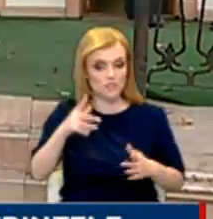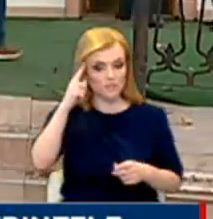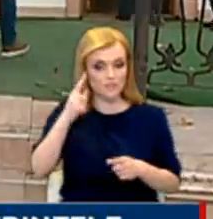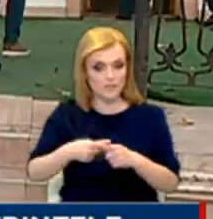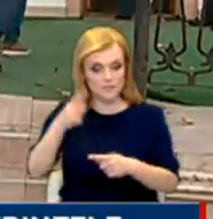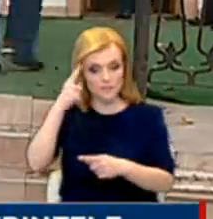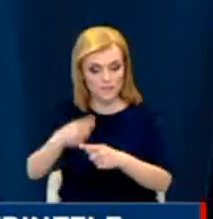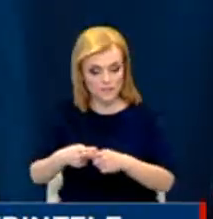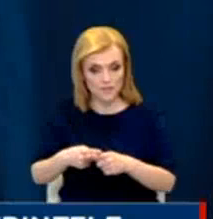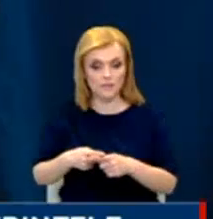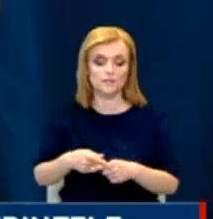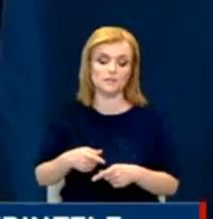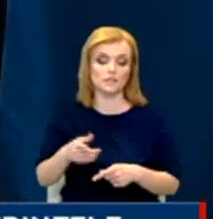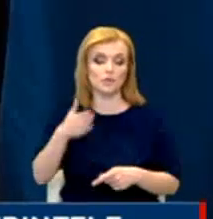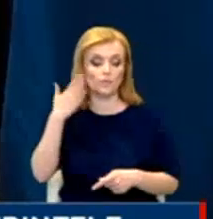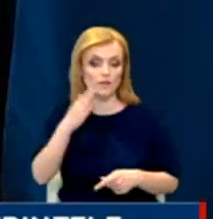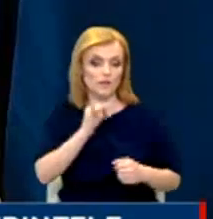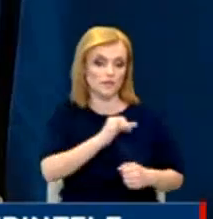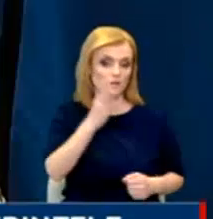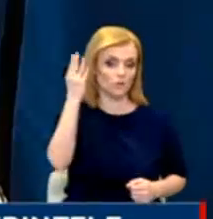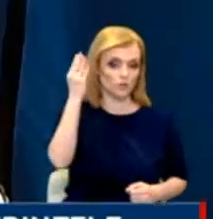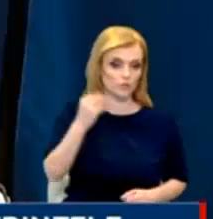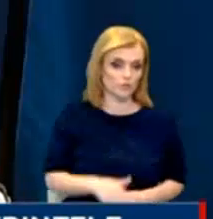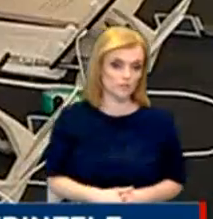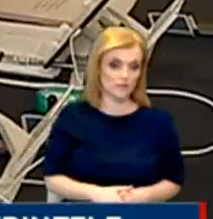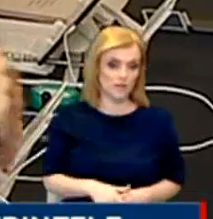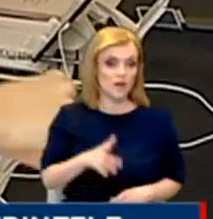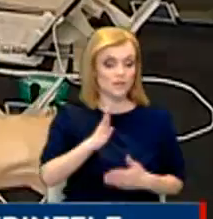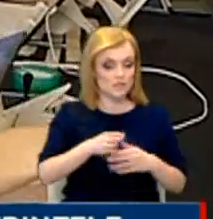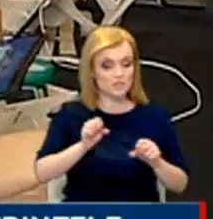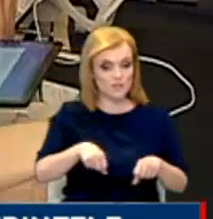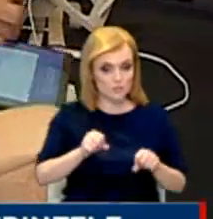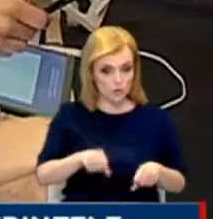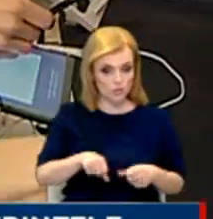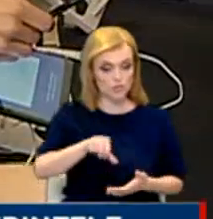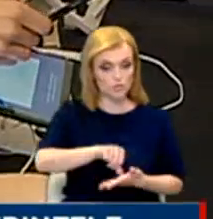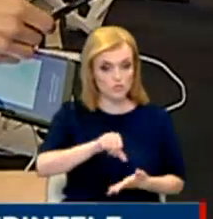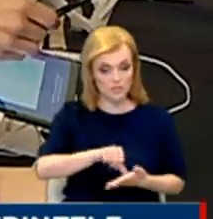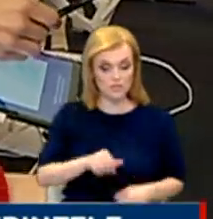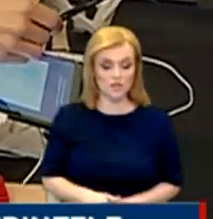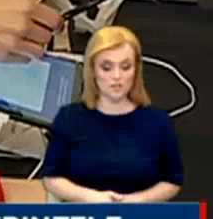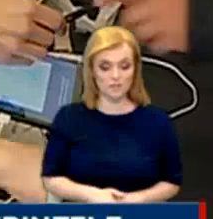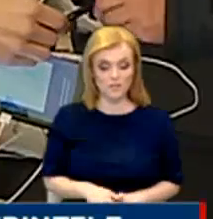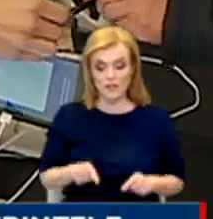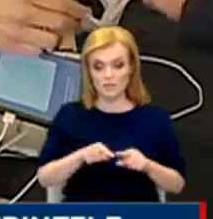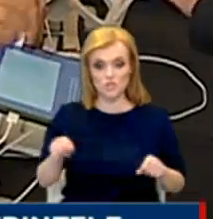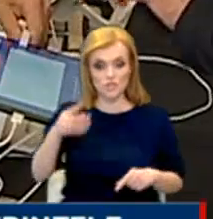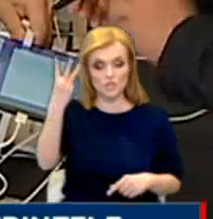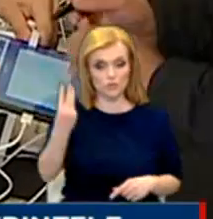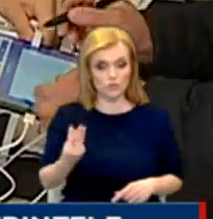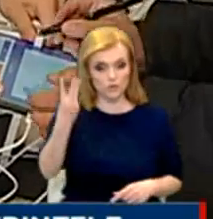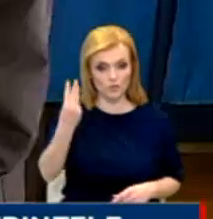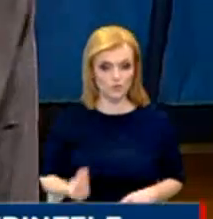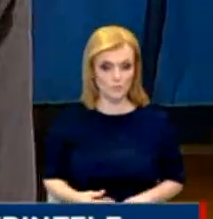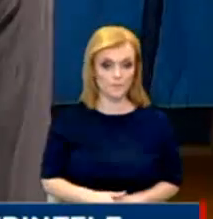cele două maluri ale Prutului. Posibilitatea de a vota 3 zile consecutiv, dar și procedura electronică de scanare a actului de identitate